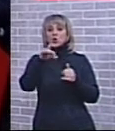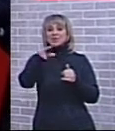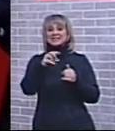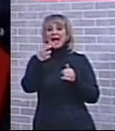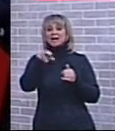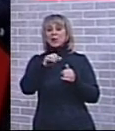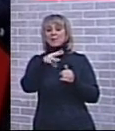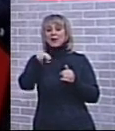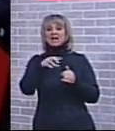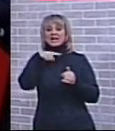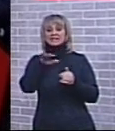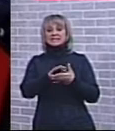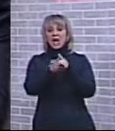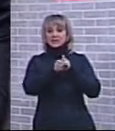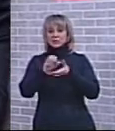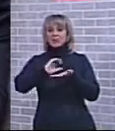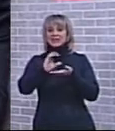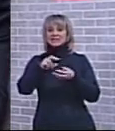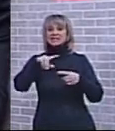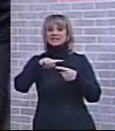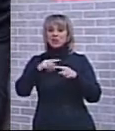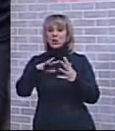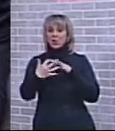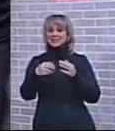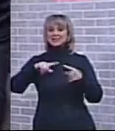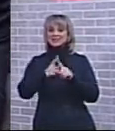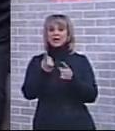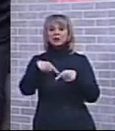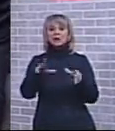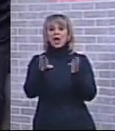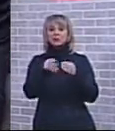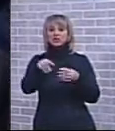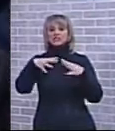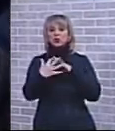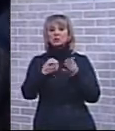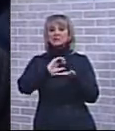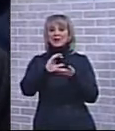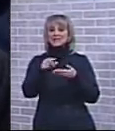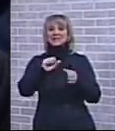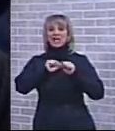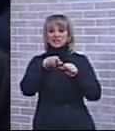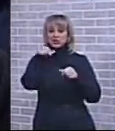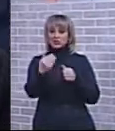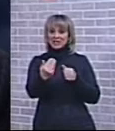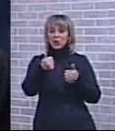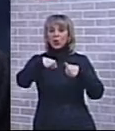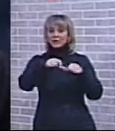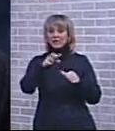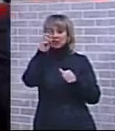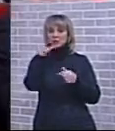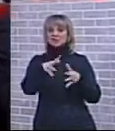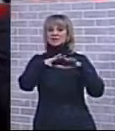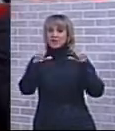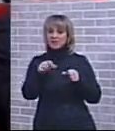«Росагромаш» – это российская ассоциация производителей сельхозтехники, которая объединяет сельхозпроизводителей для защиты их в органах